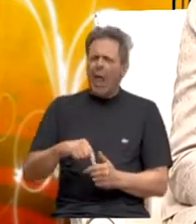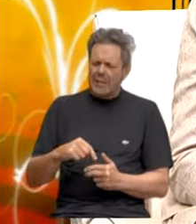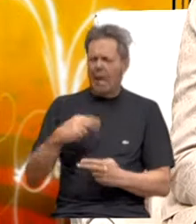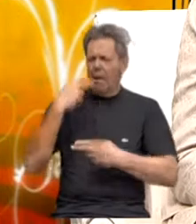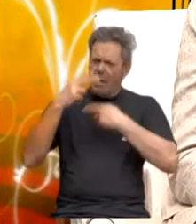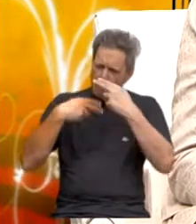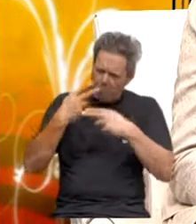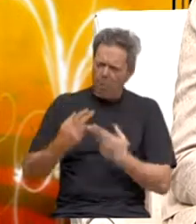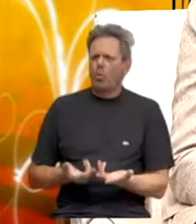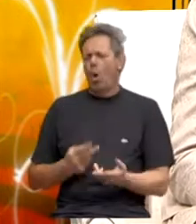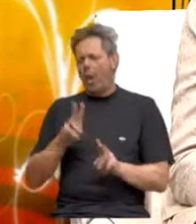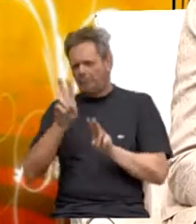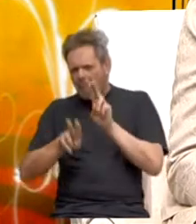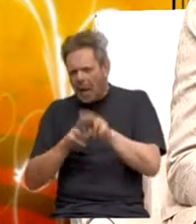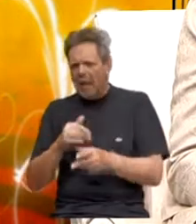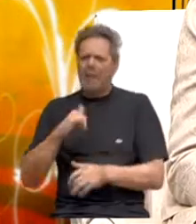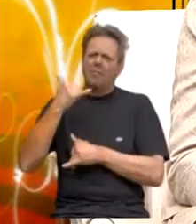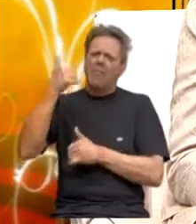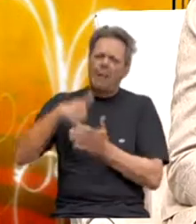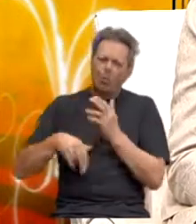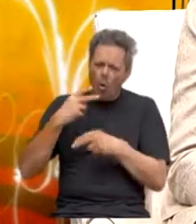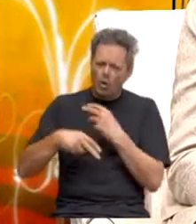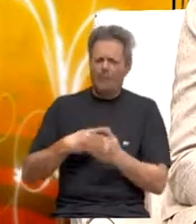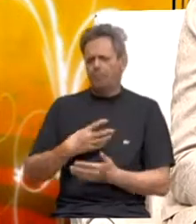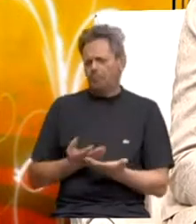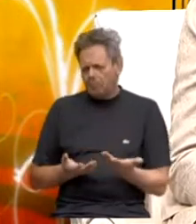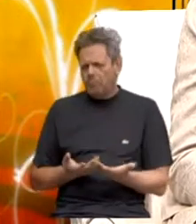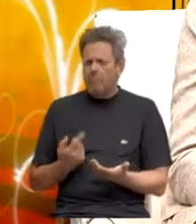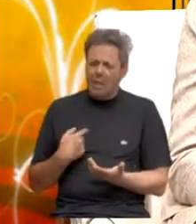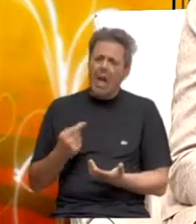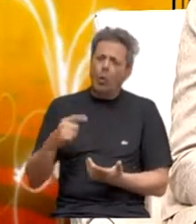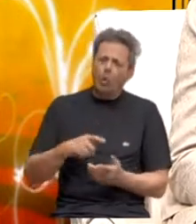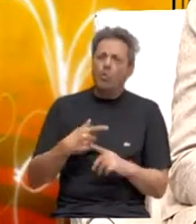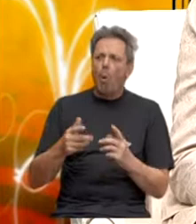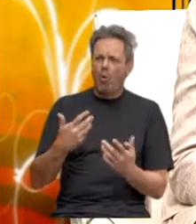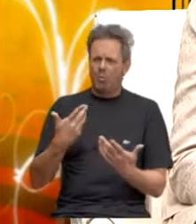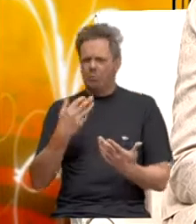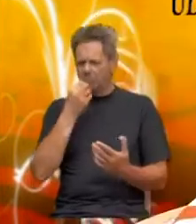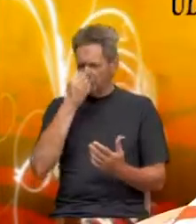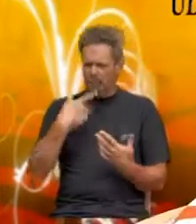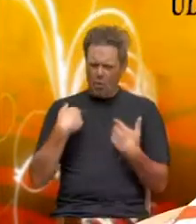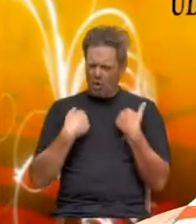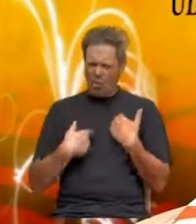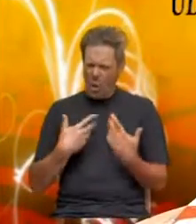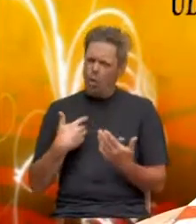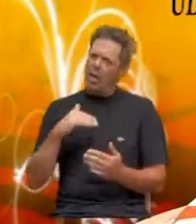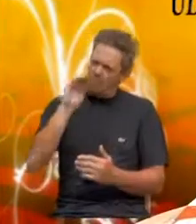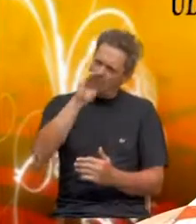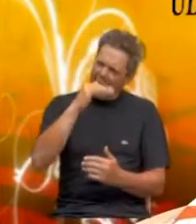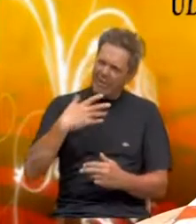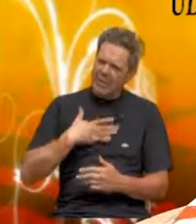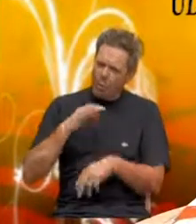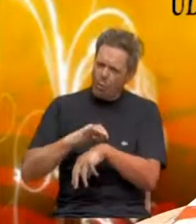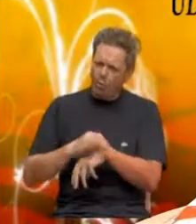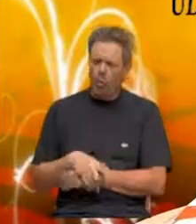sistematske preglede ili ako oni zbog simptoma dođu pravovremeno liječniku. Ali isto tako bi trebali